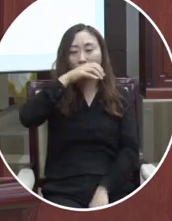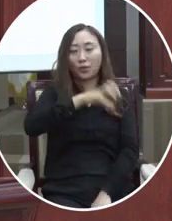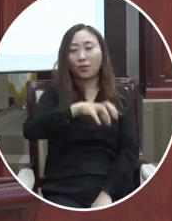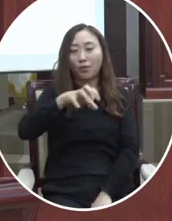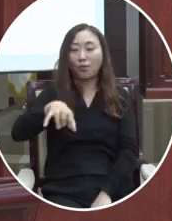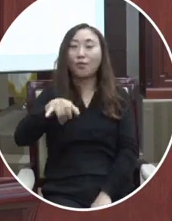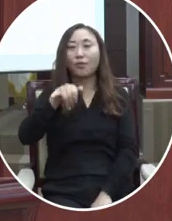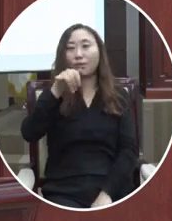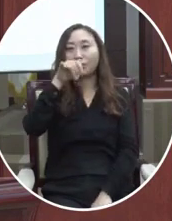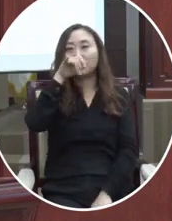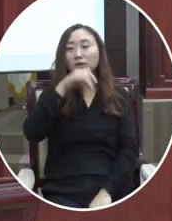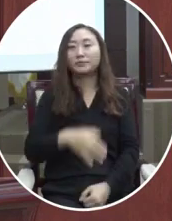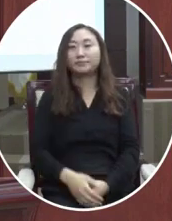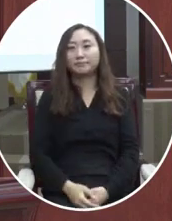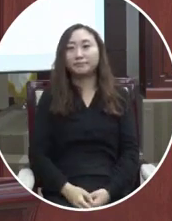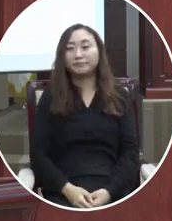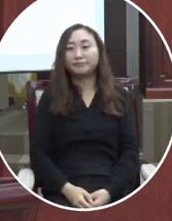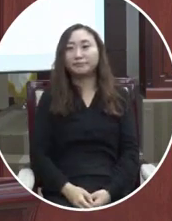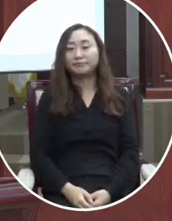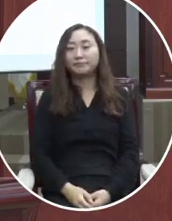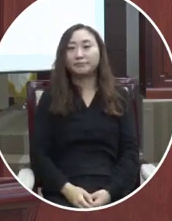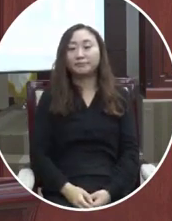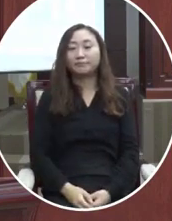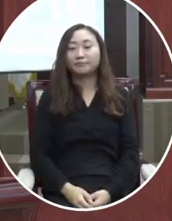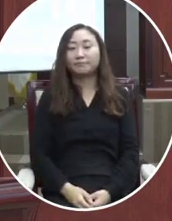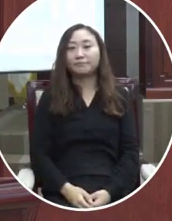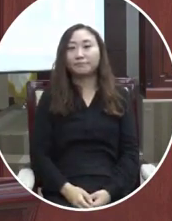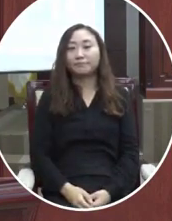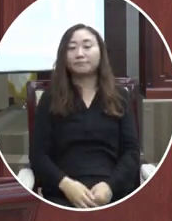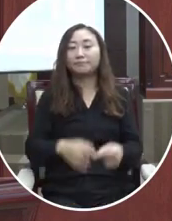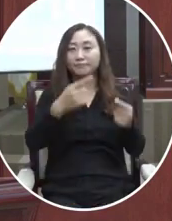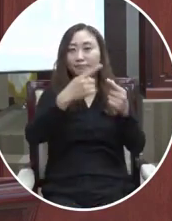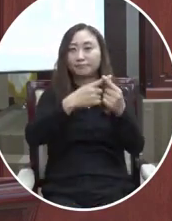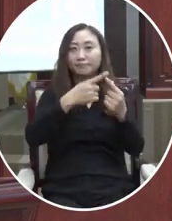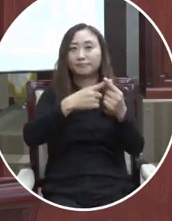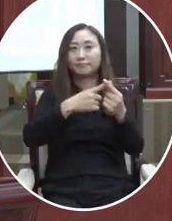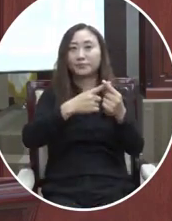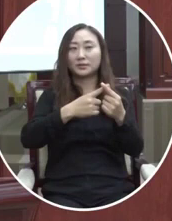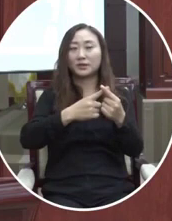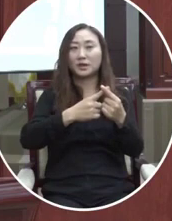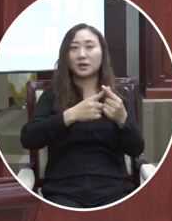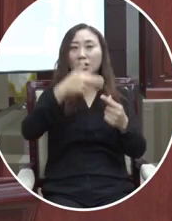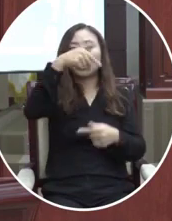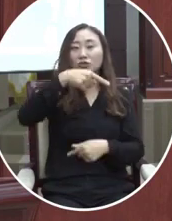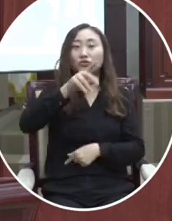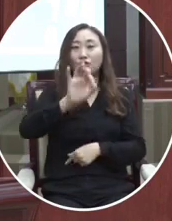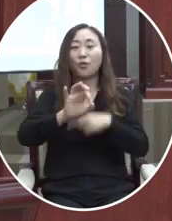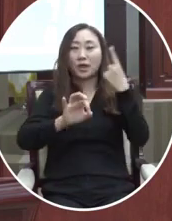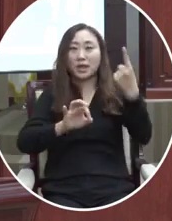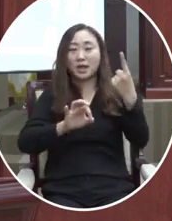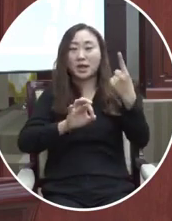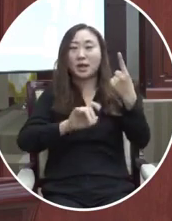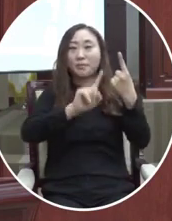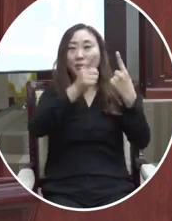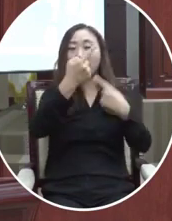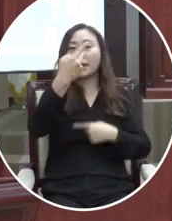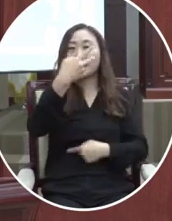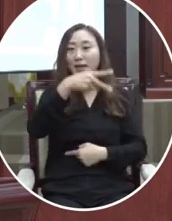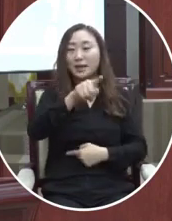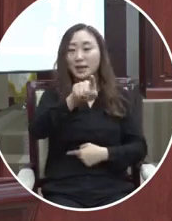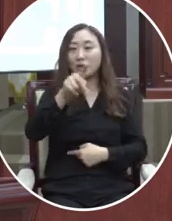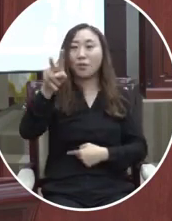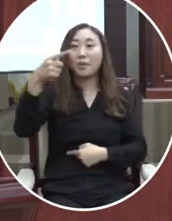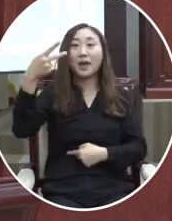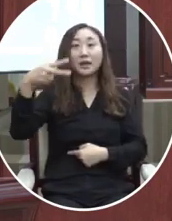안전과 관련한 문제들이 산재하여 있습니다 첫째 주공 1단지 10동 102동